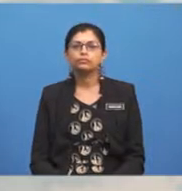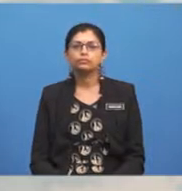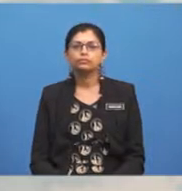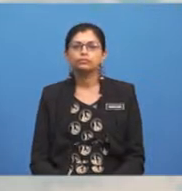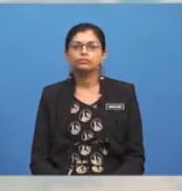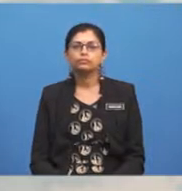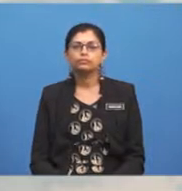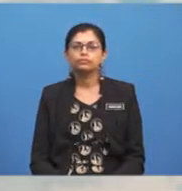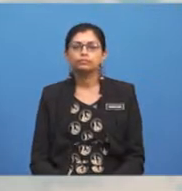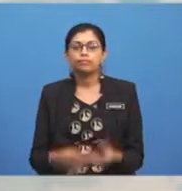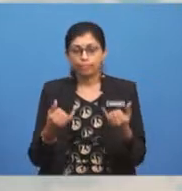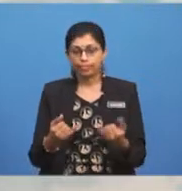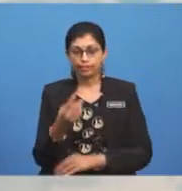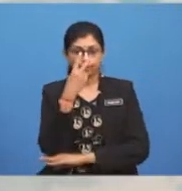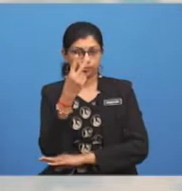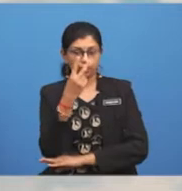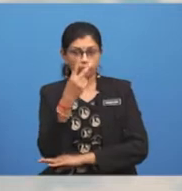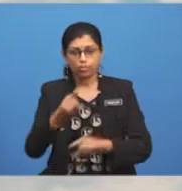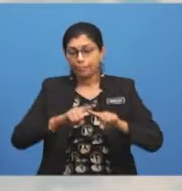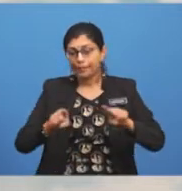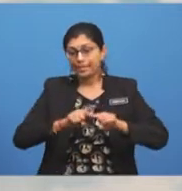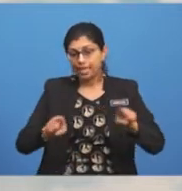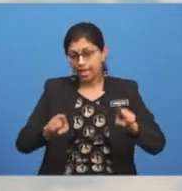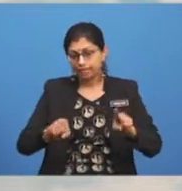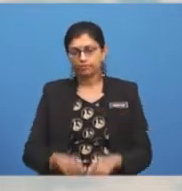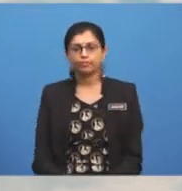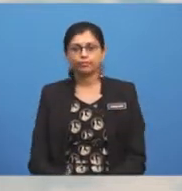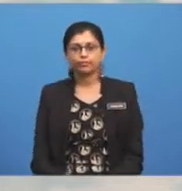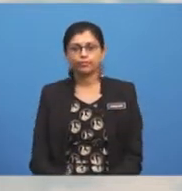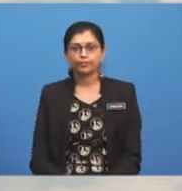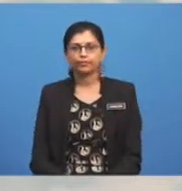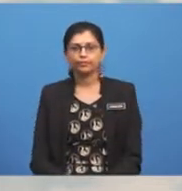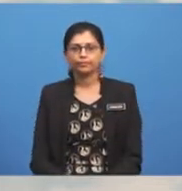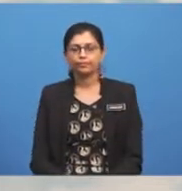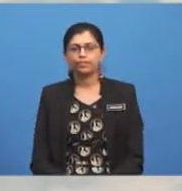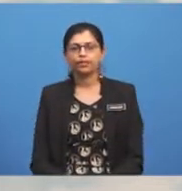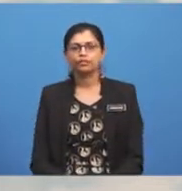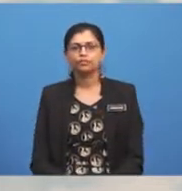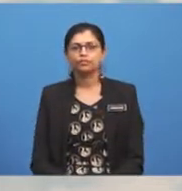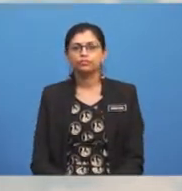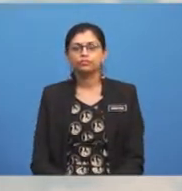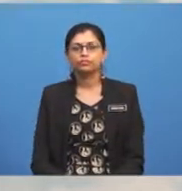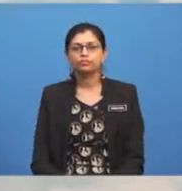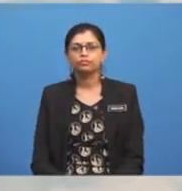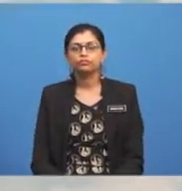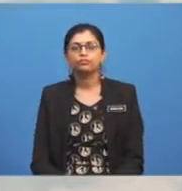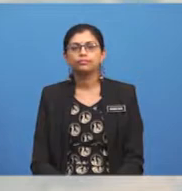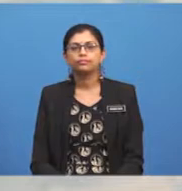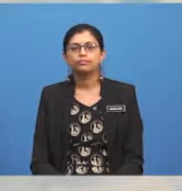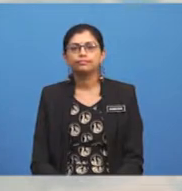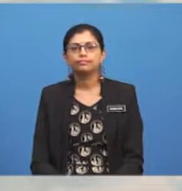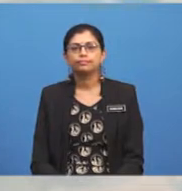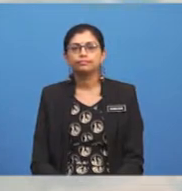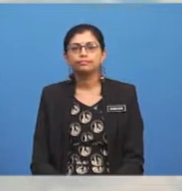pula perbezaan antara kedua-dua jenis satelit tadi. Perbezaan yang